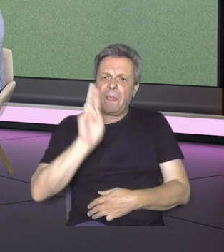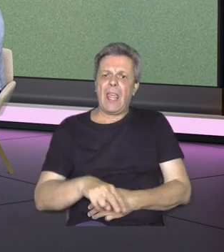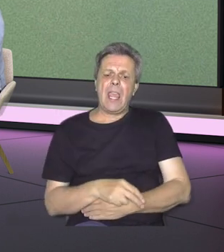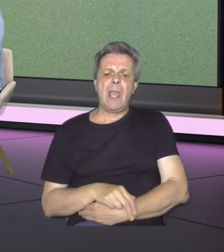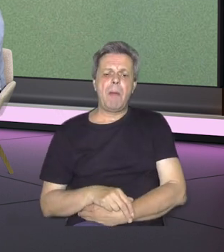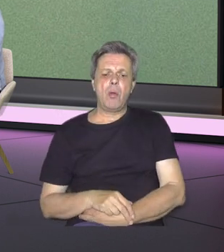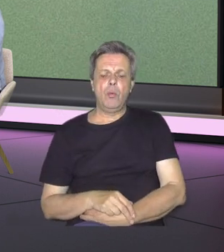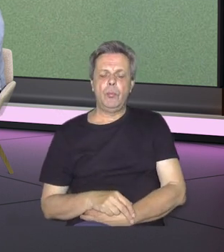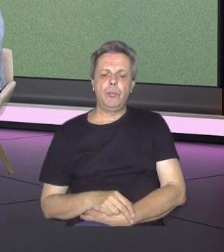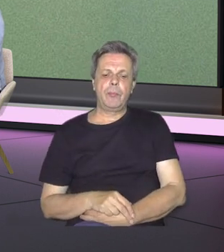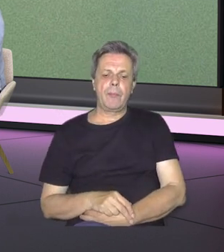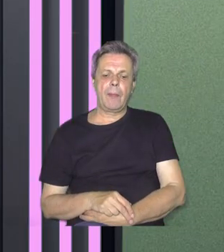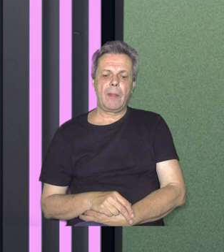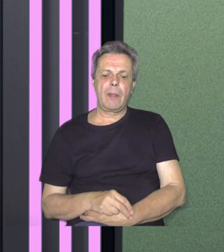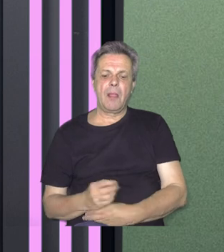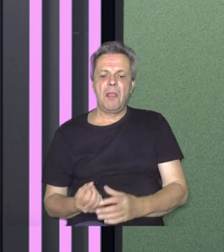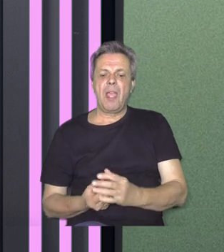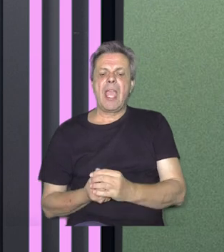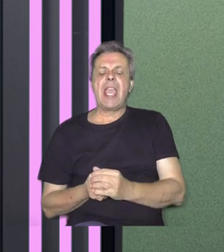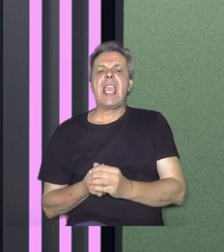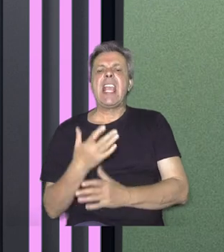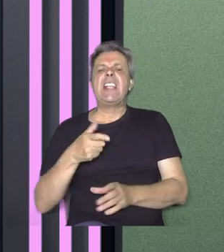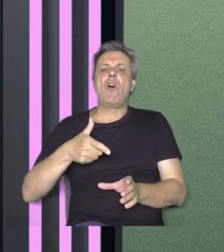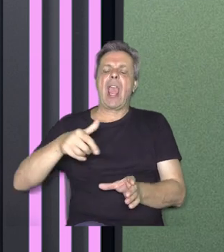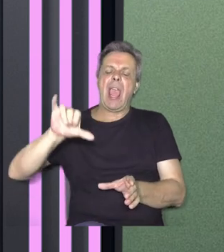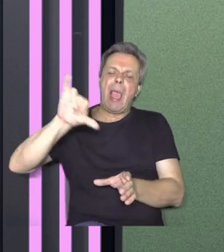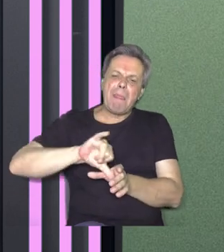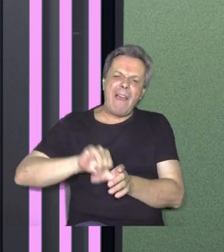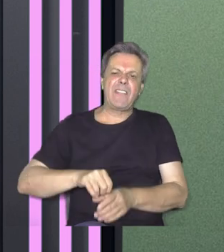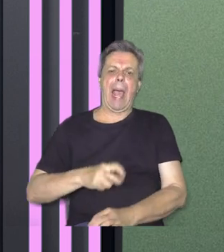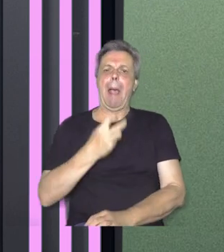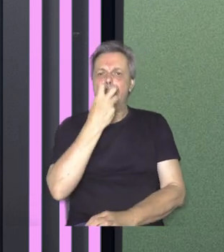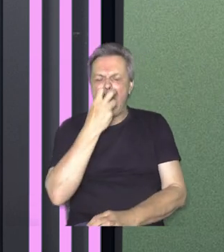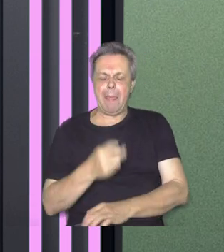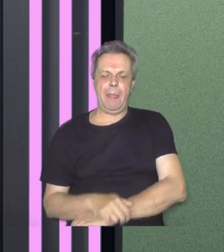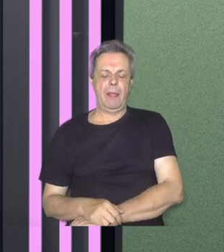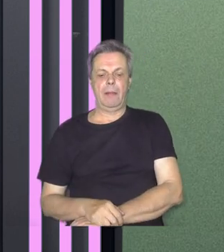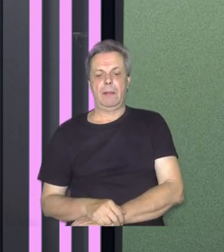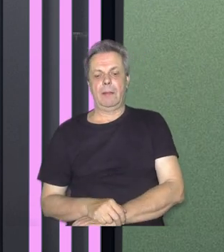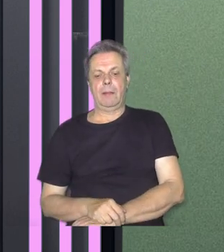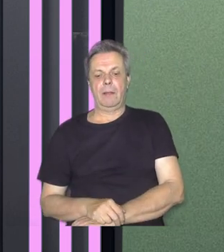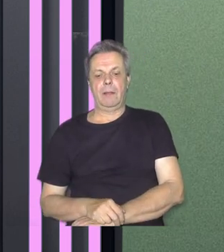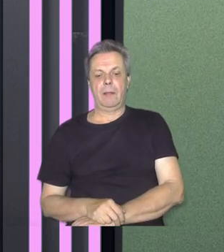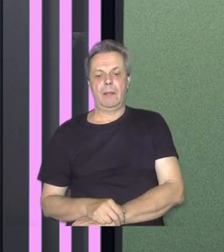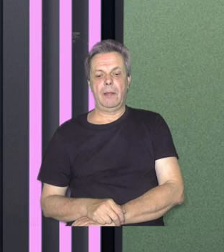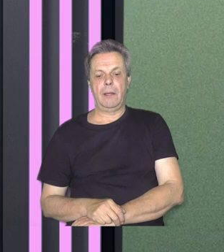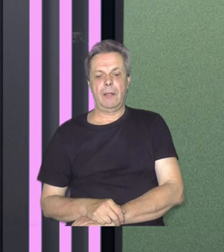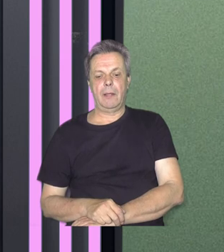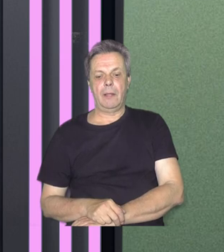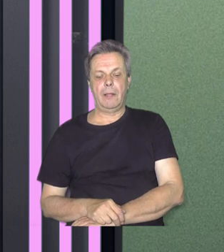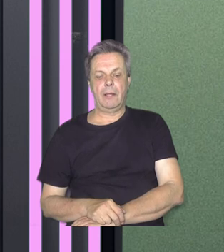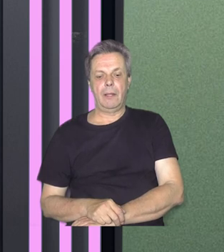Imaju ove izvore nafte, plina. I kaže meni